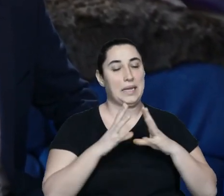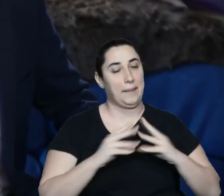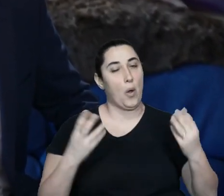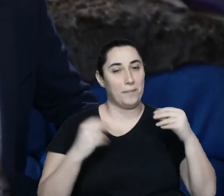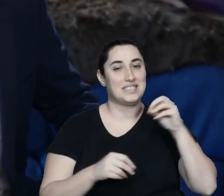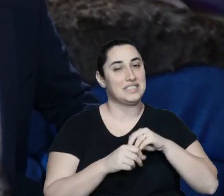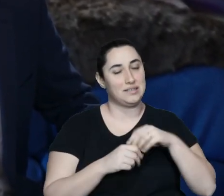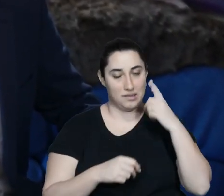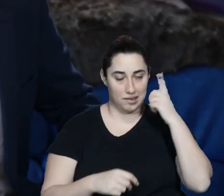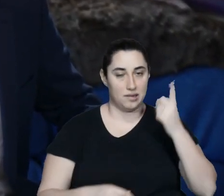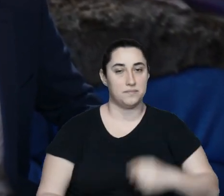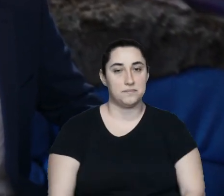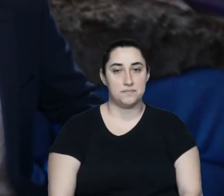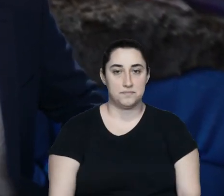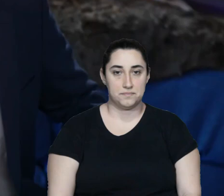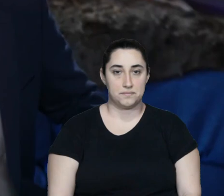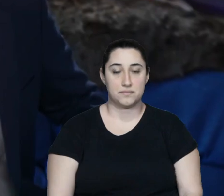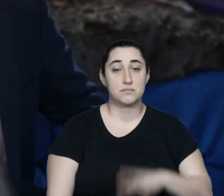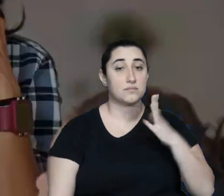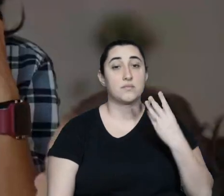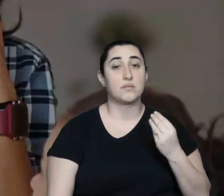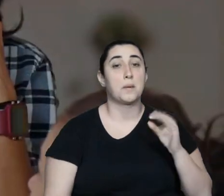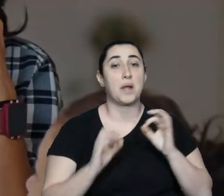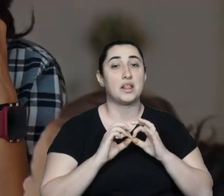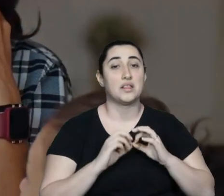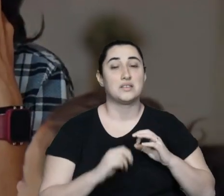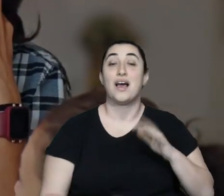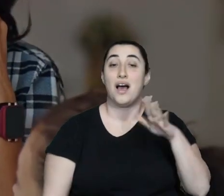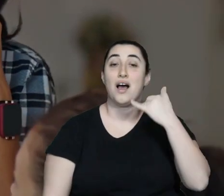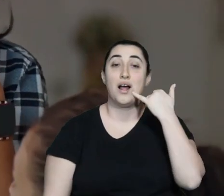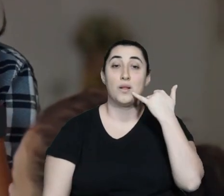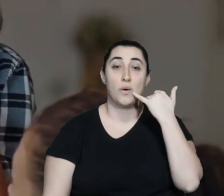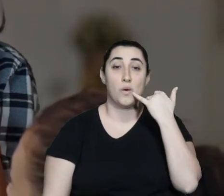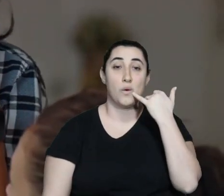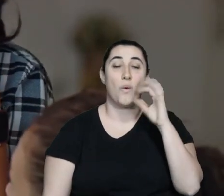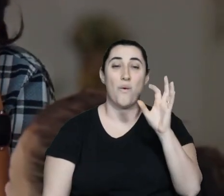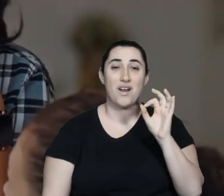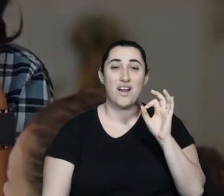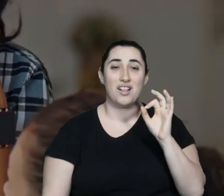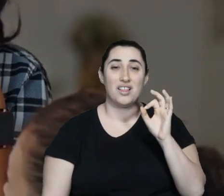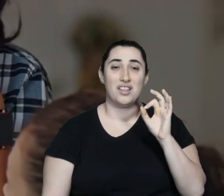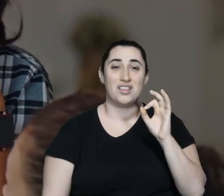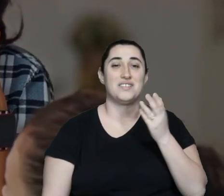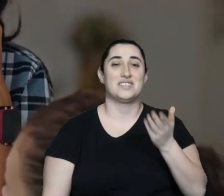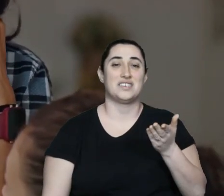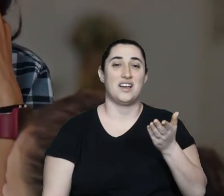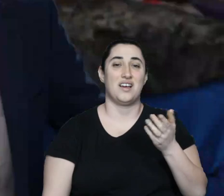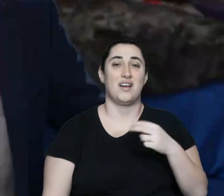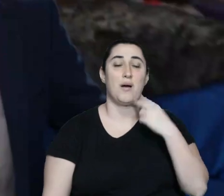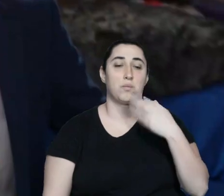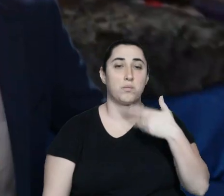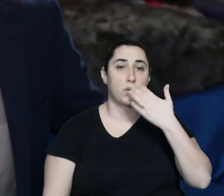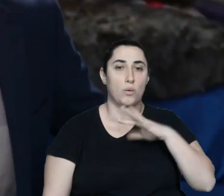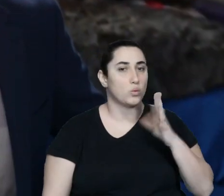için. Çiğtex. Efendim Paldır. Alo. Oral. Ya ablam